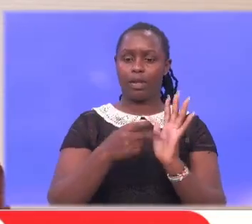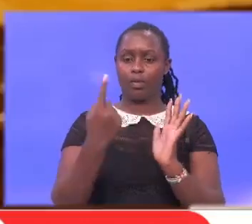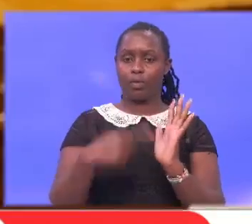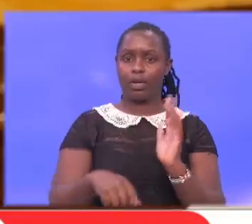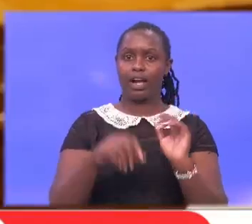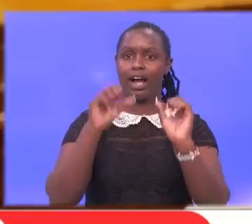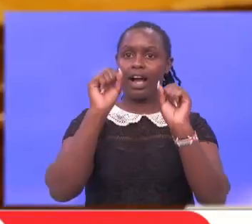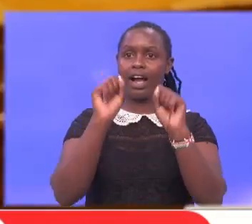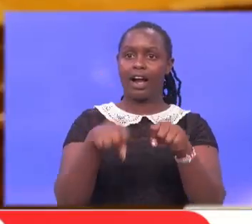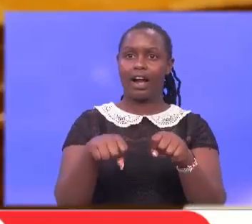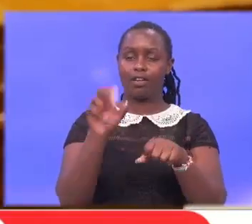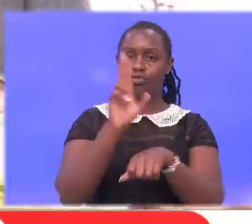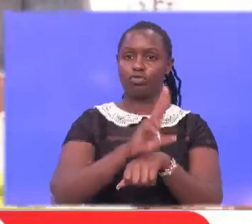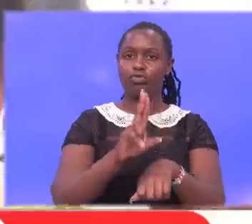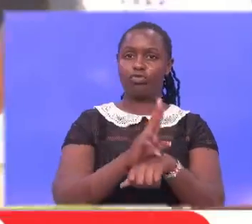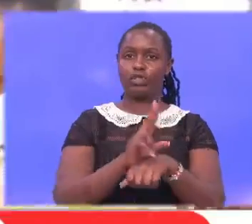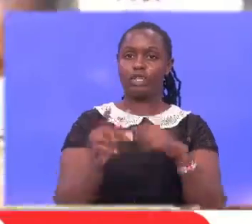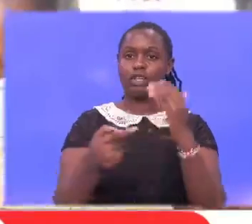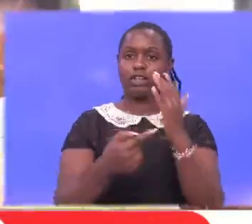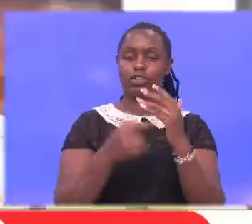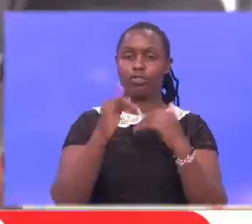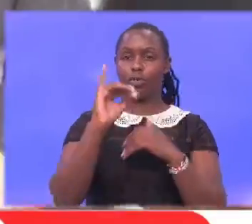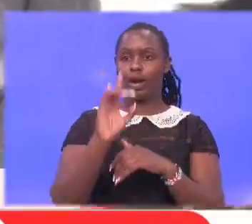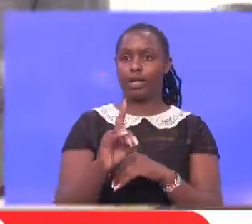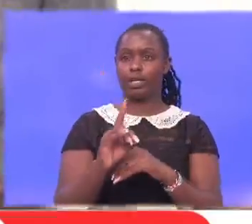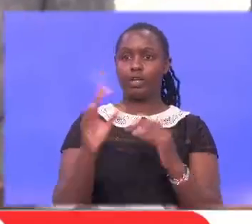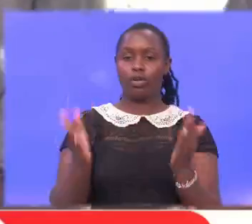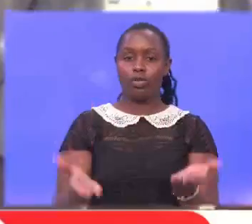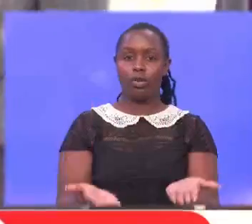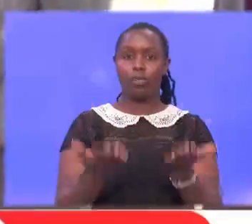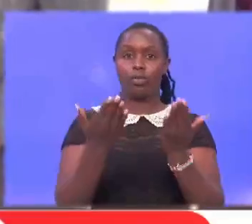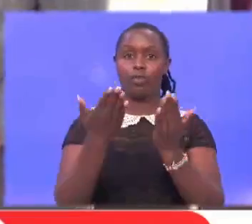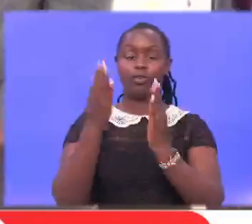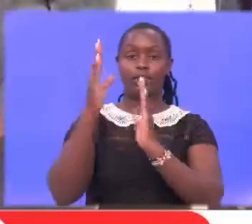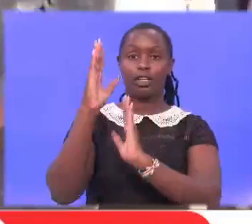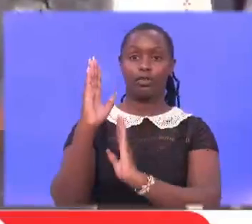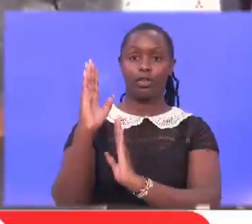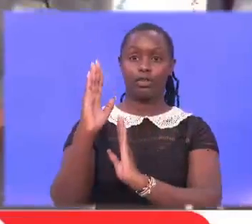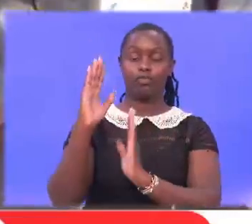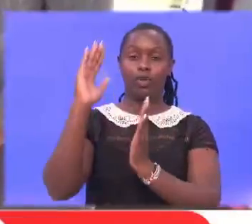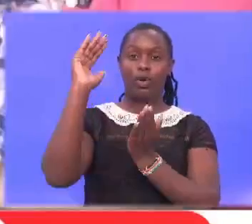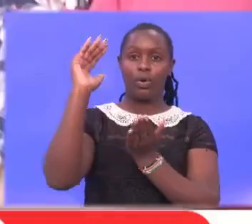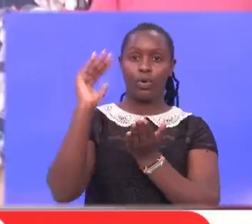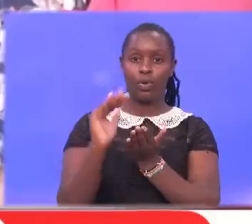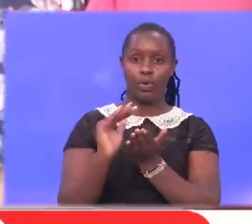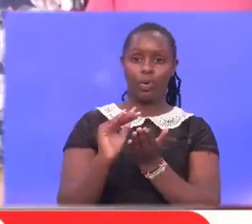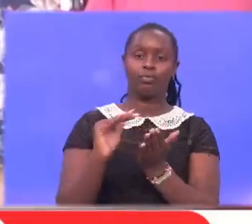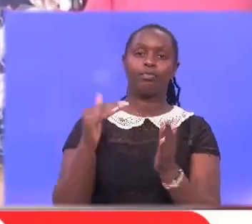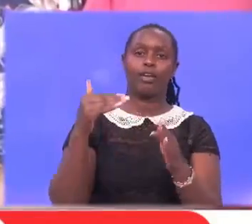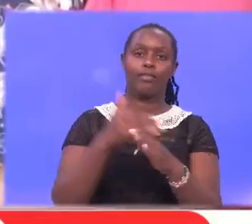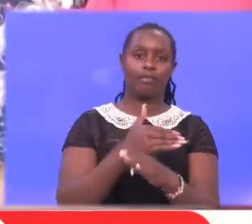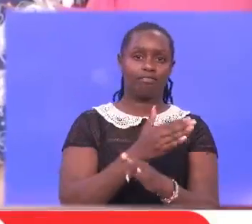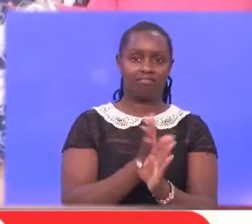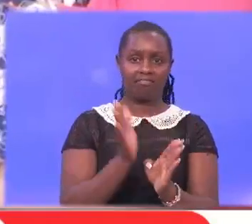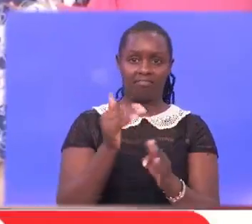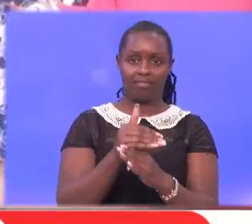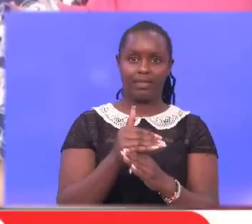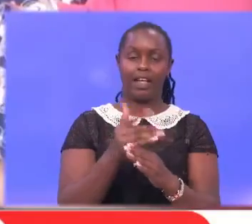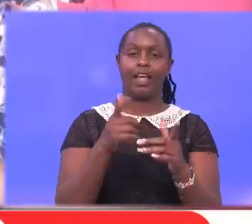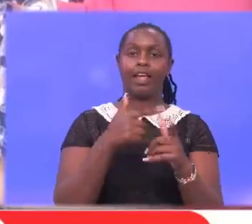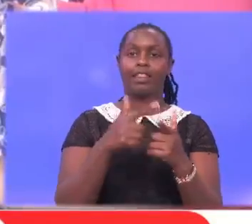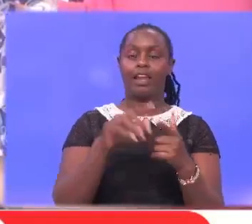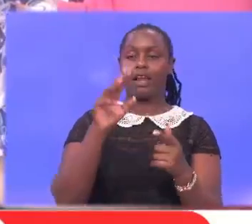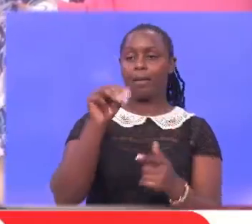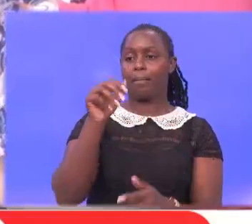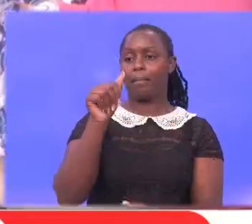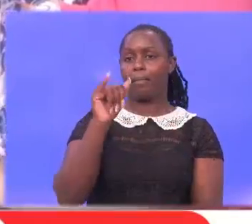your digital ID. Ili kuimarisha usalama na kupunguza hatari ya kugushi, Maisha Card inasemekana